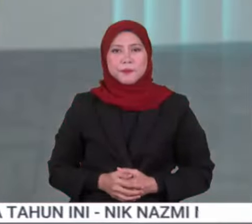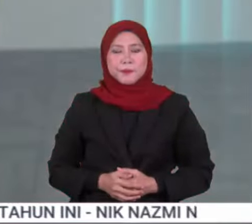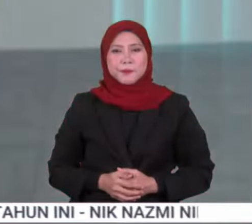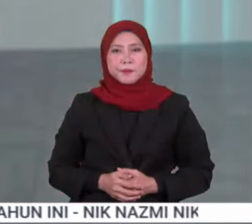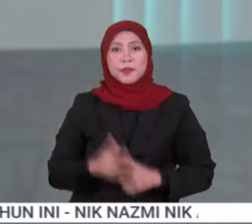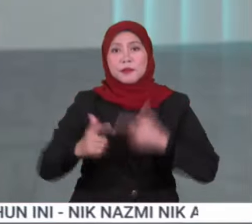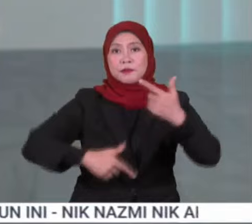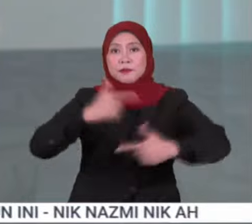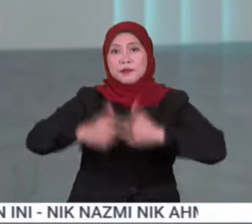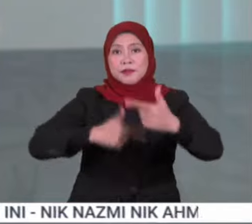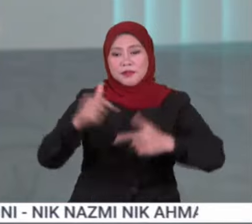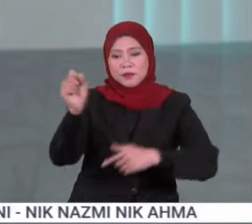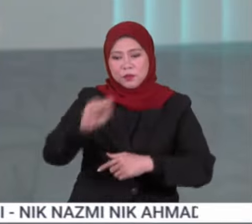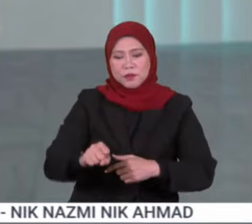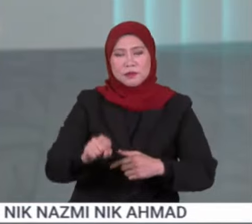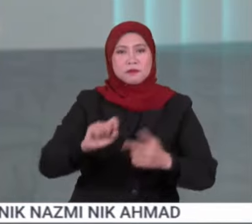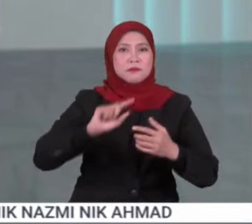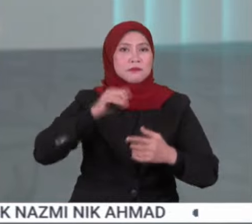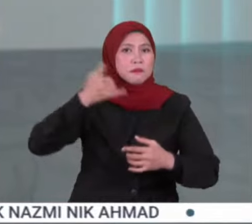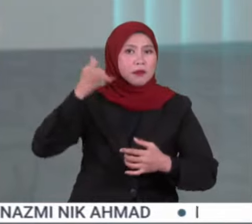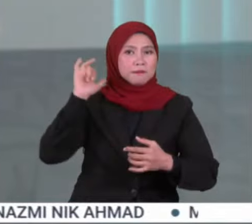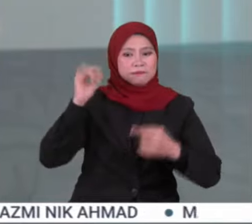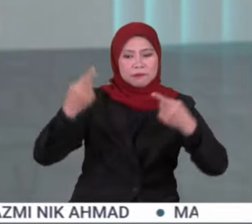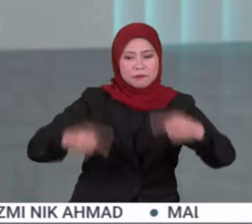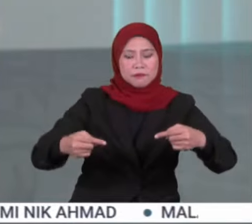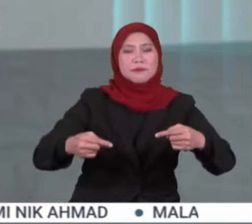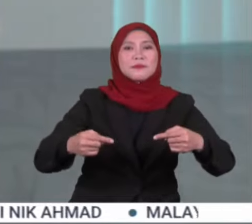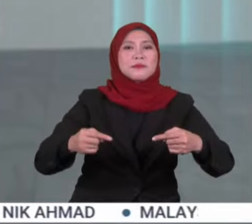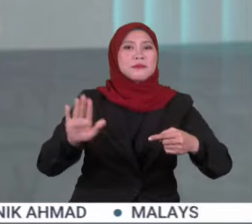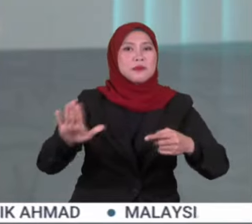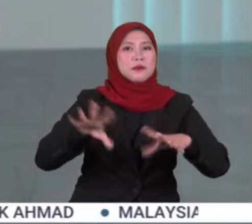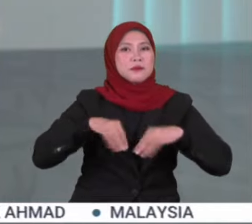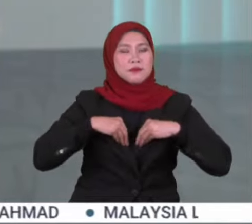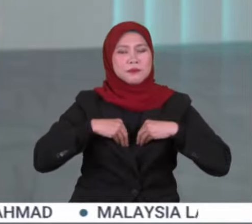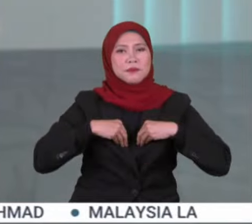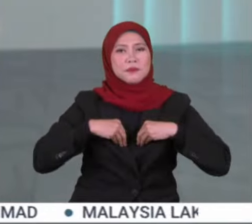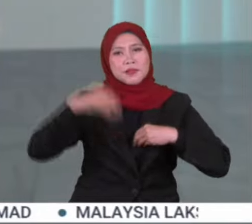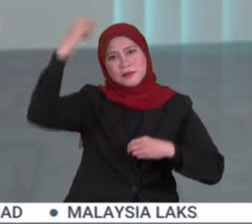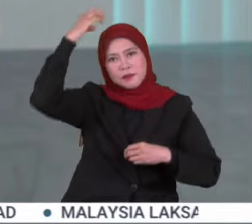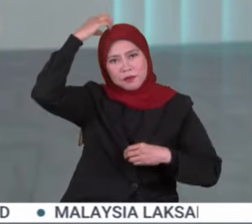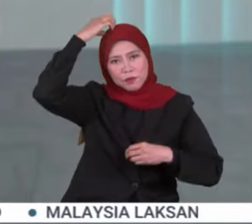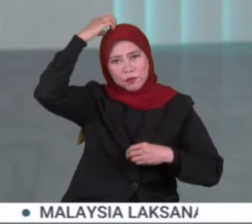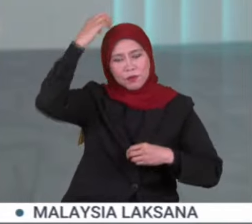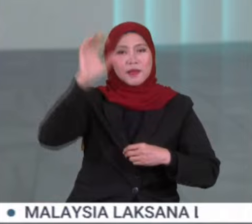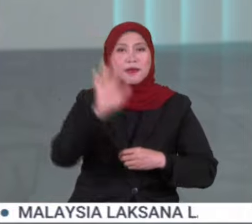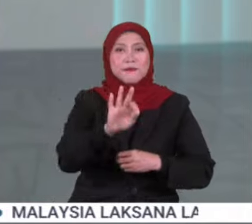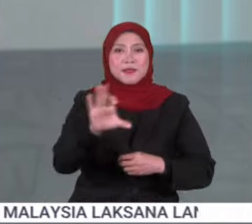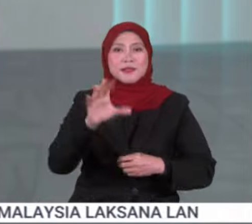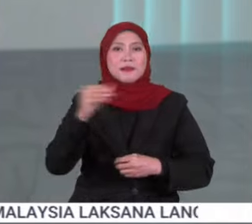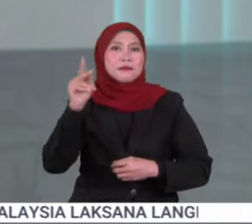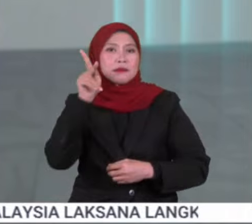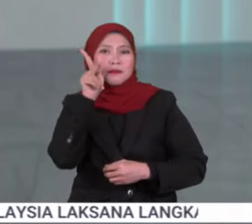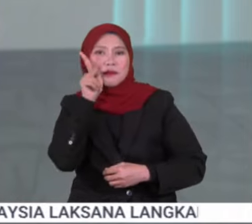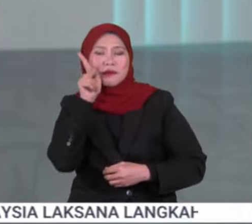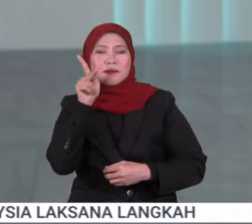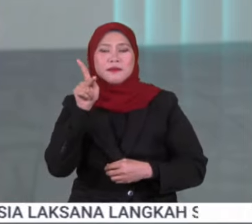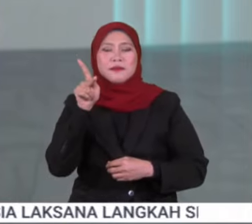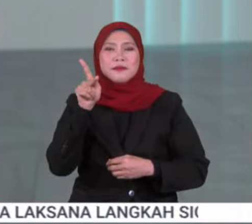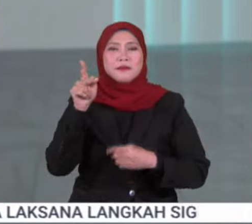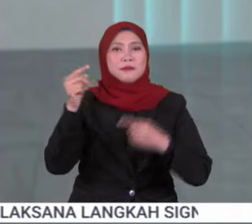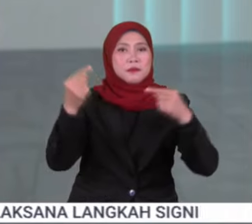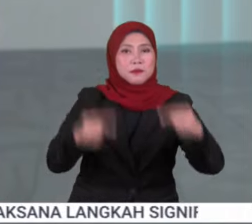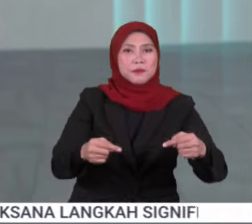Perkembangan Liga Super, dua perlawanan berlangsung semalam yang menyaksikan Seripang FC menerima kunjungan Selangor FC, manakala Kedah Darul Aman